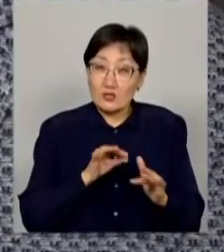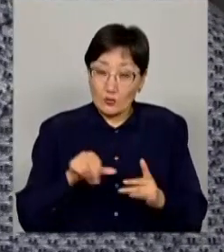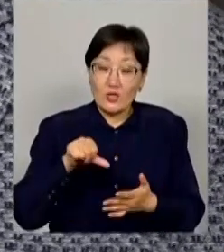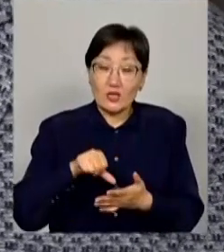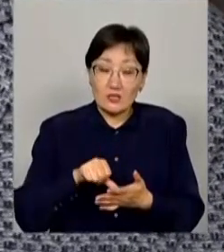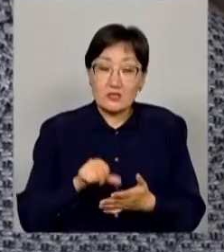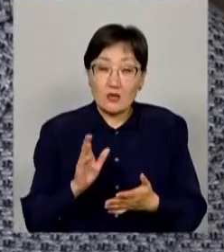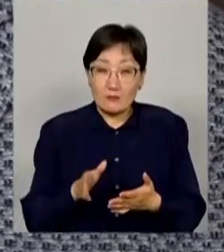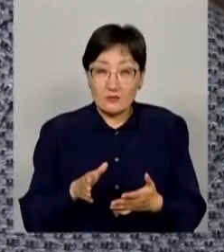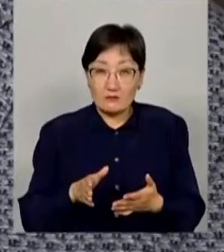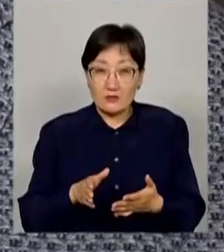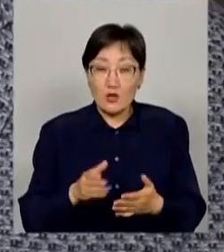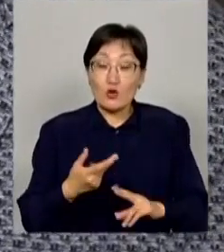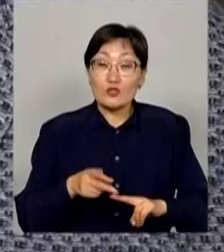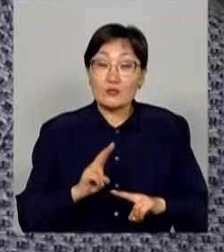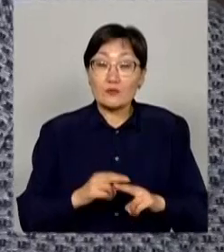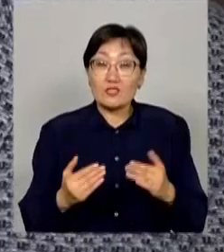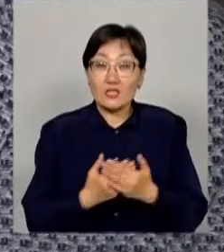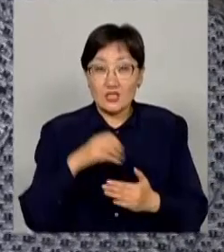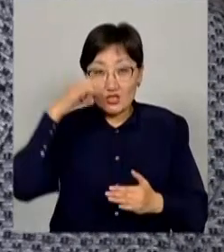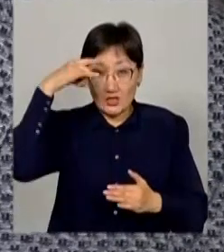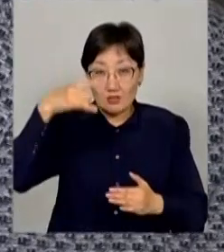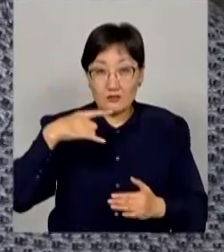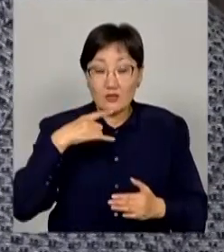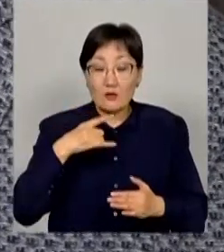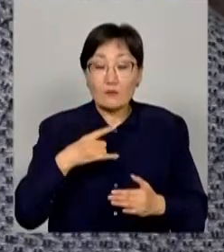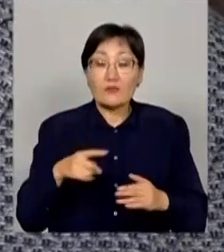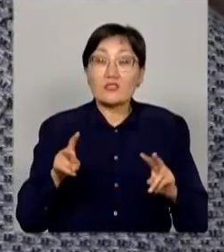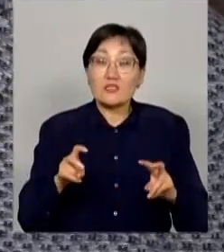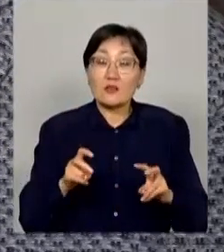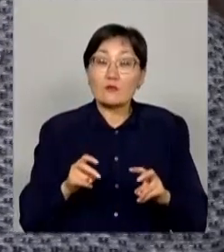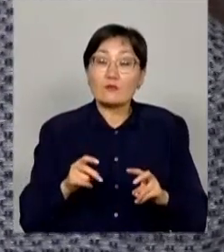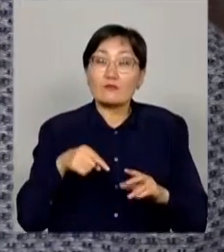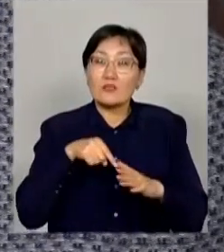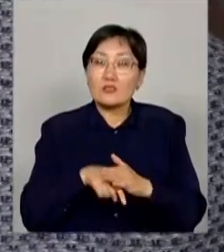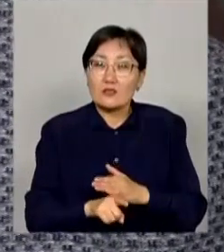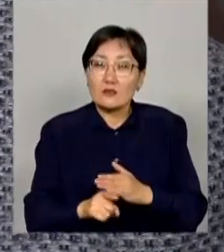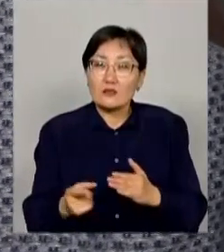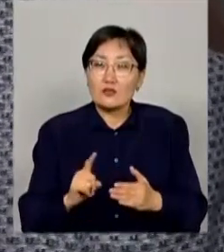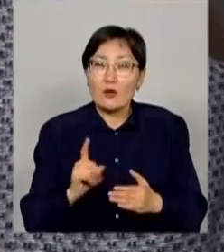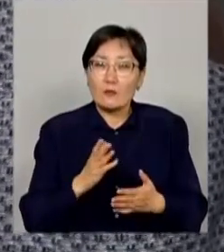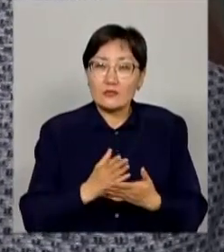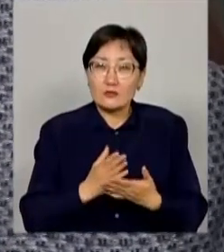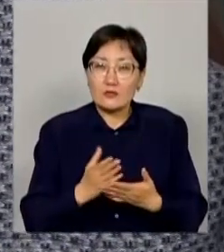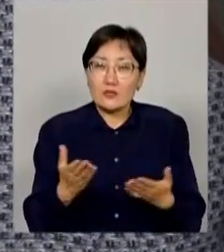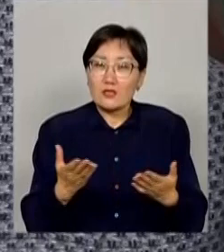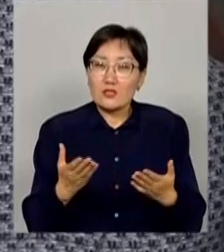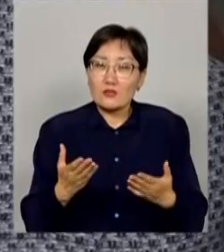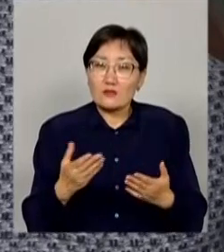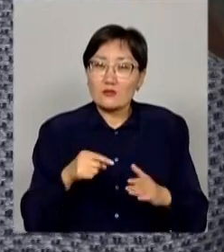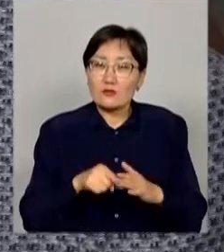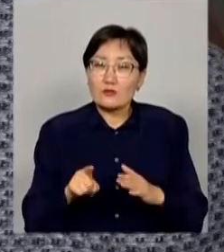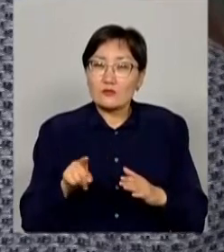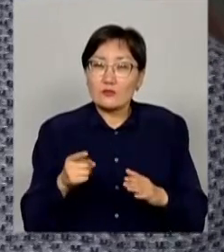қатысамын. Өйткені жаңа Қазақстан дегеннің ар жағында не тұр, несімен жаңа болу